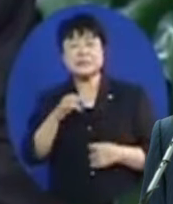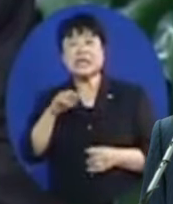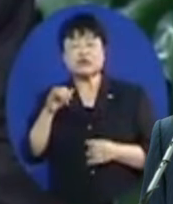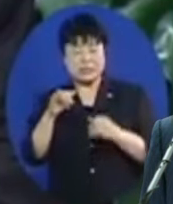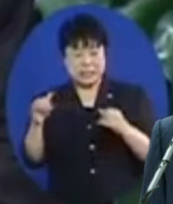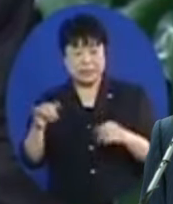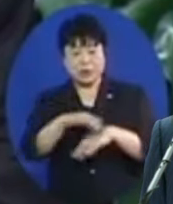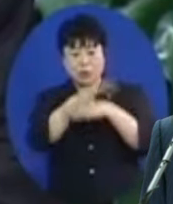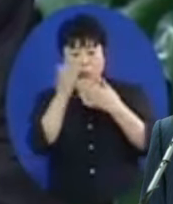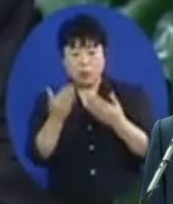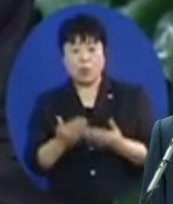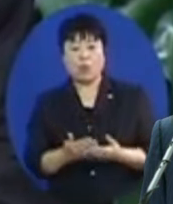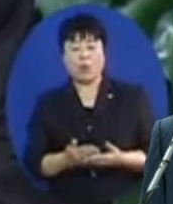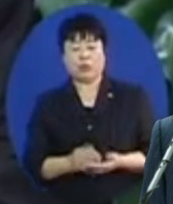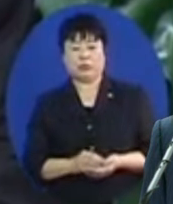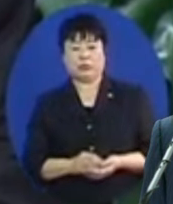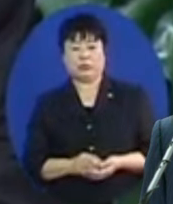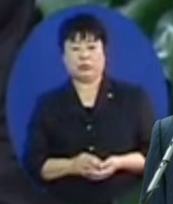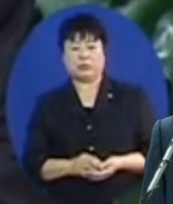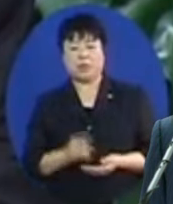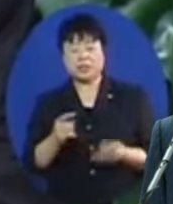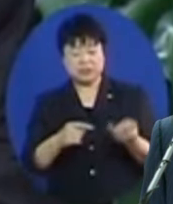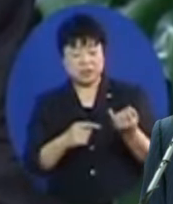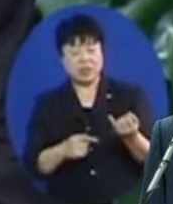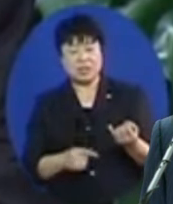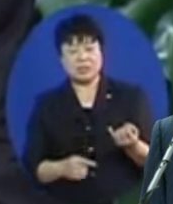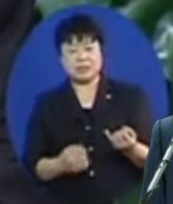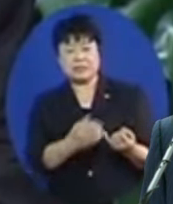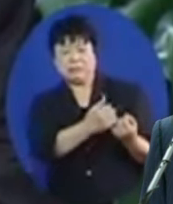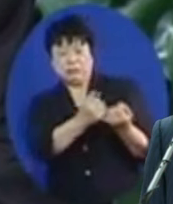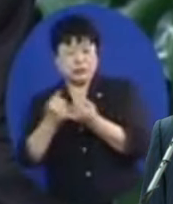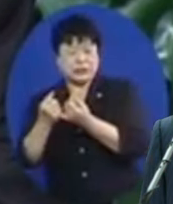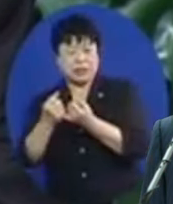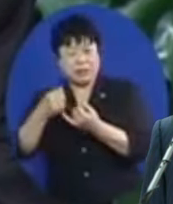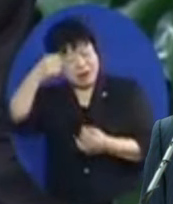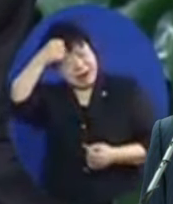교인, 교법사들이 한 여인의 머리채를 끌고